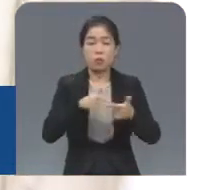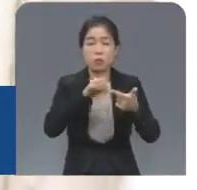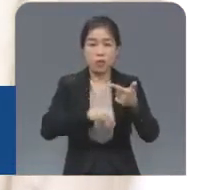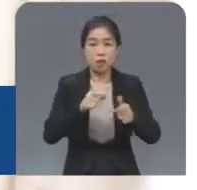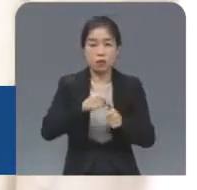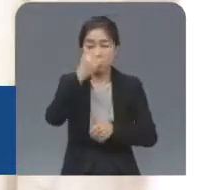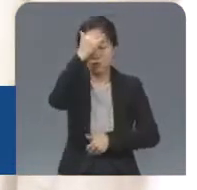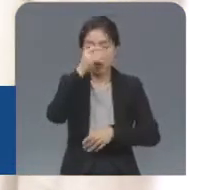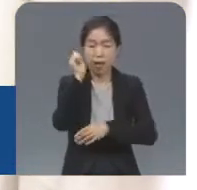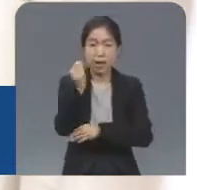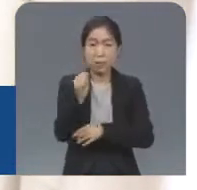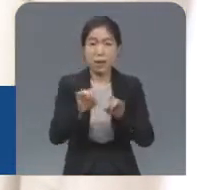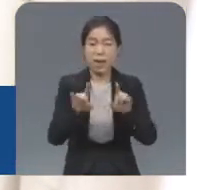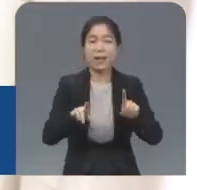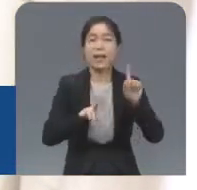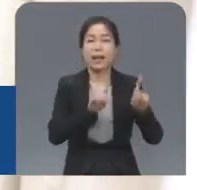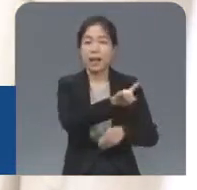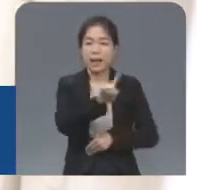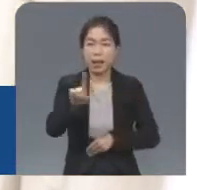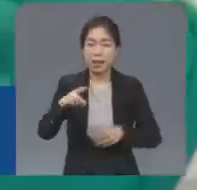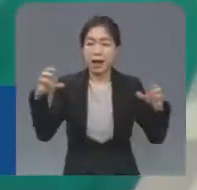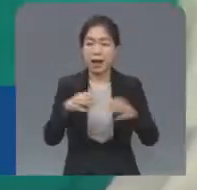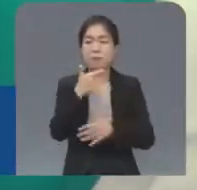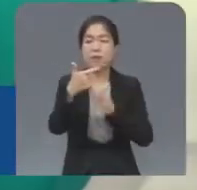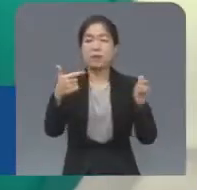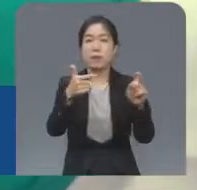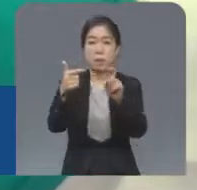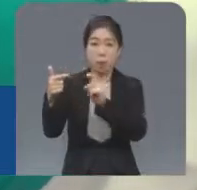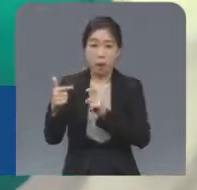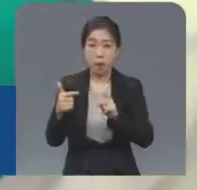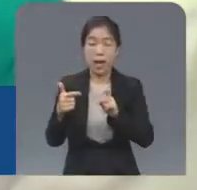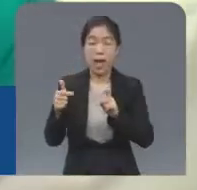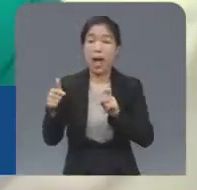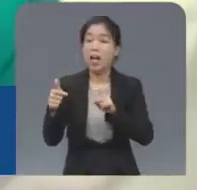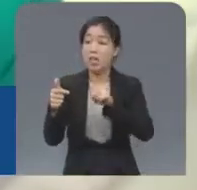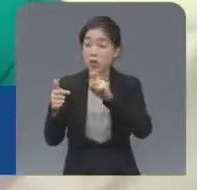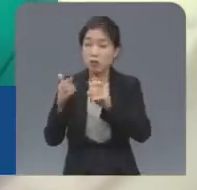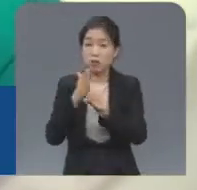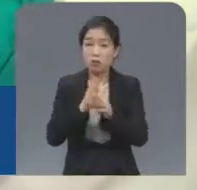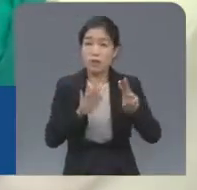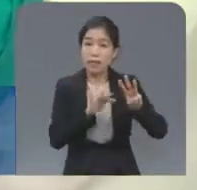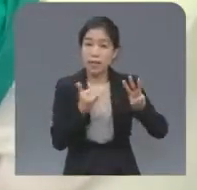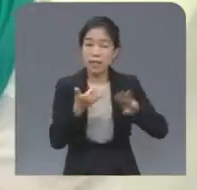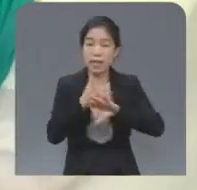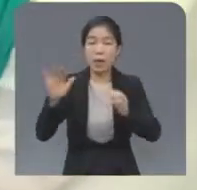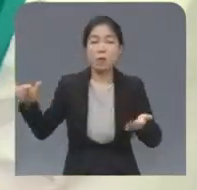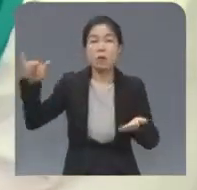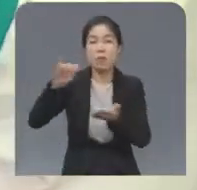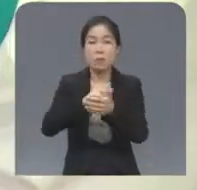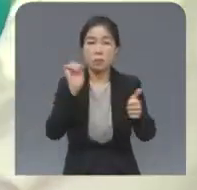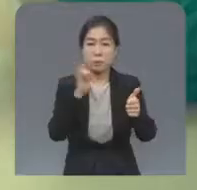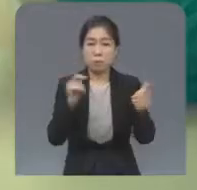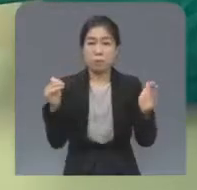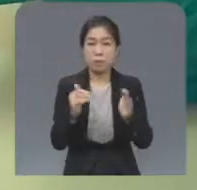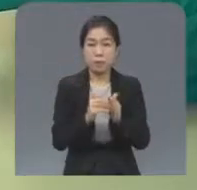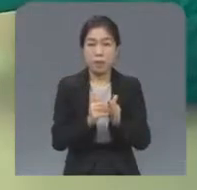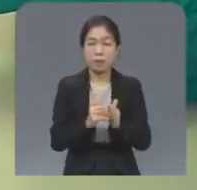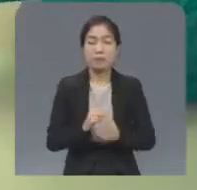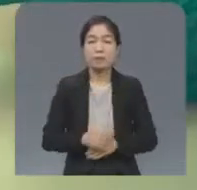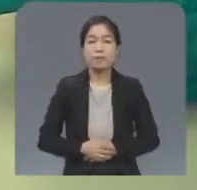구례, 영암에서 각 1명씩 모두 6명이 확진됐는데 이 가운데 3명은 해외 유입 사례로